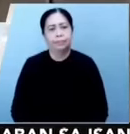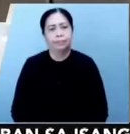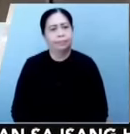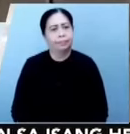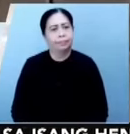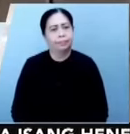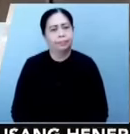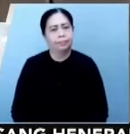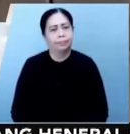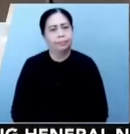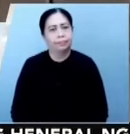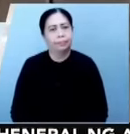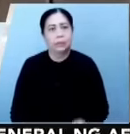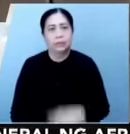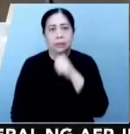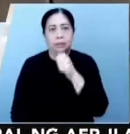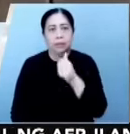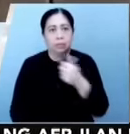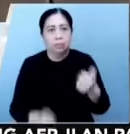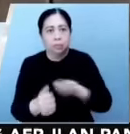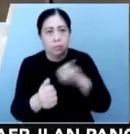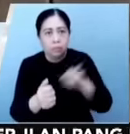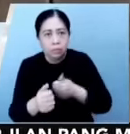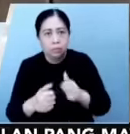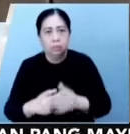Hindi lang basta hinabol.